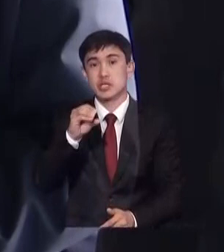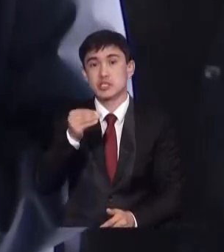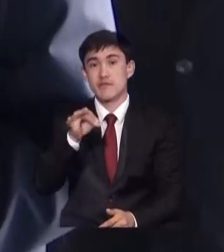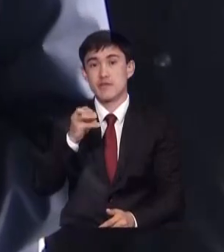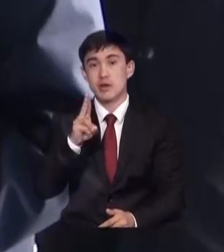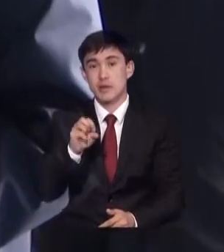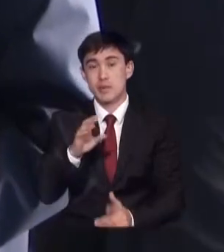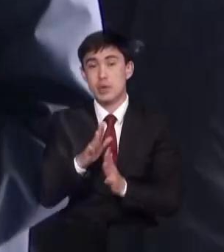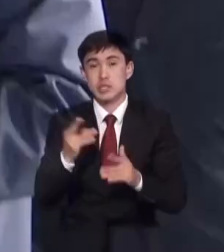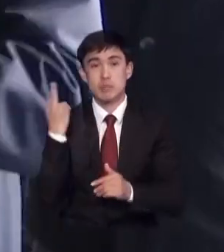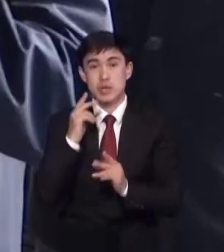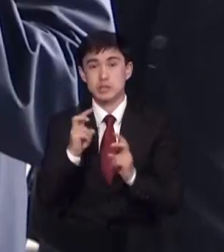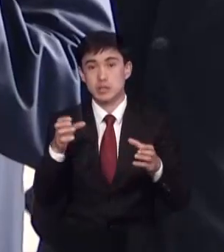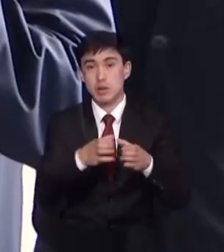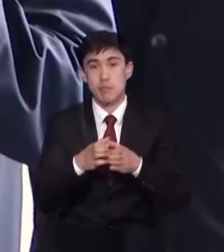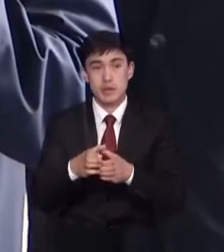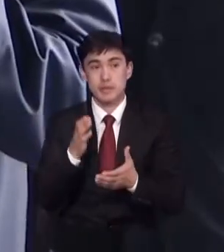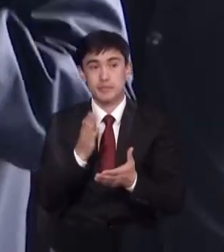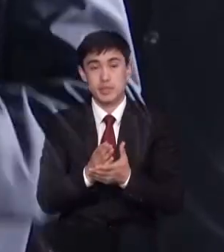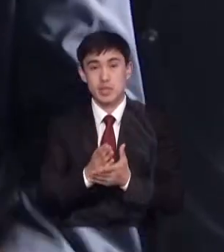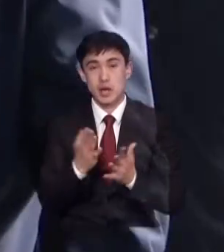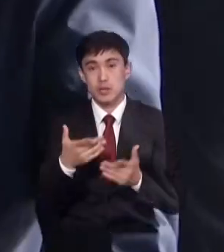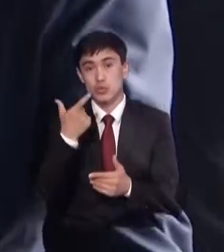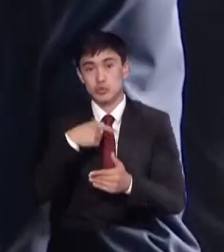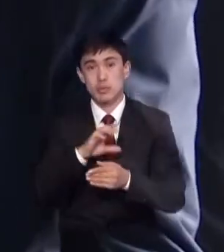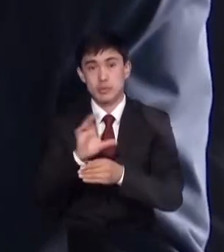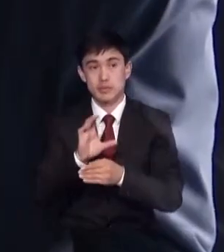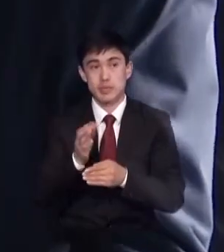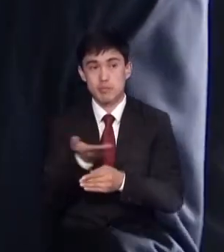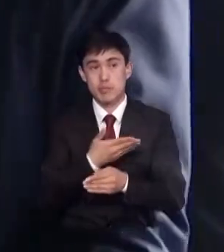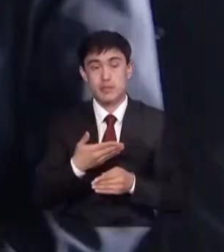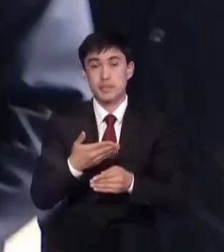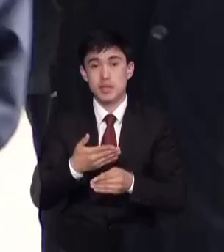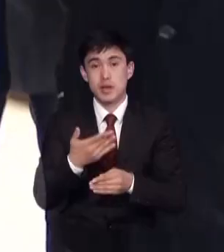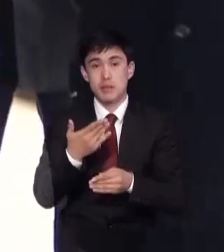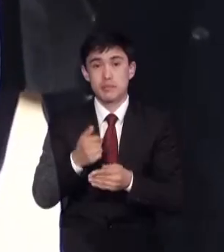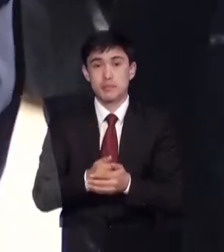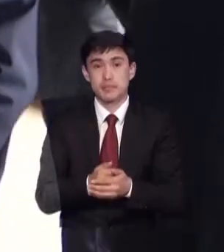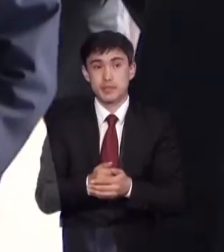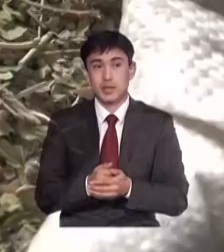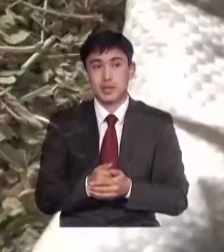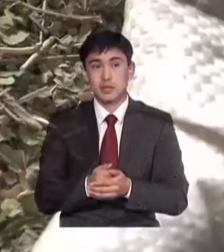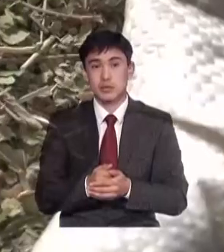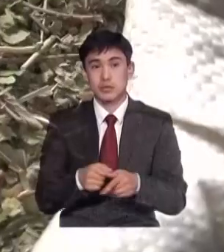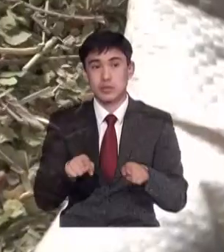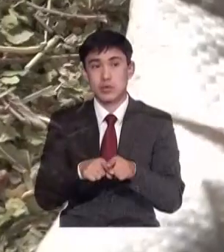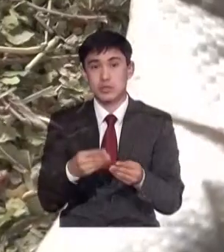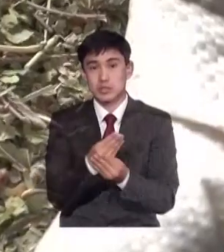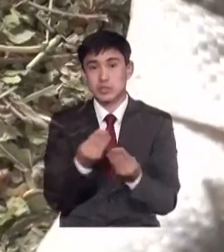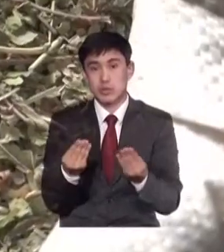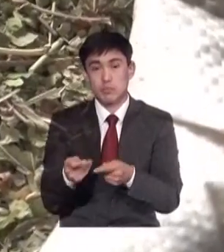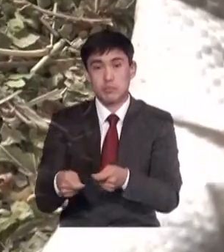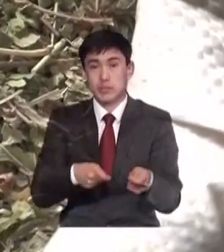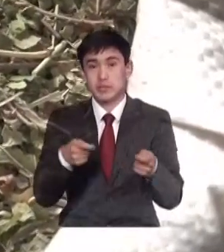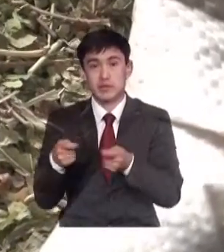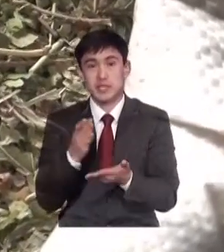очень американская компания. Они у себя рынка. Там? Они у себя Вы там, поставляете да. только материал? Мы сырье. Вот такое сырье мы бы этот. Ну,